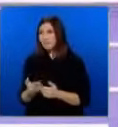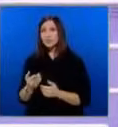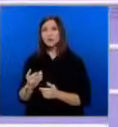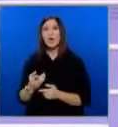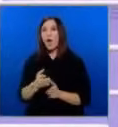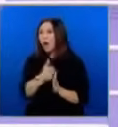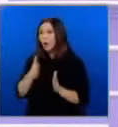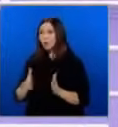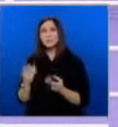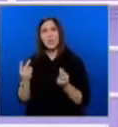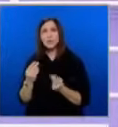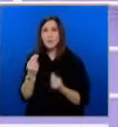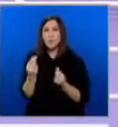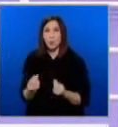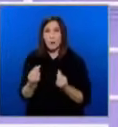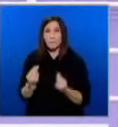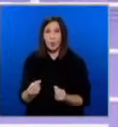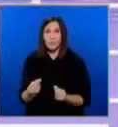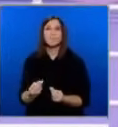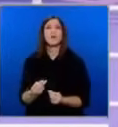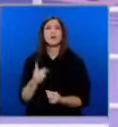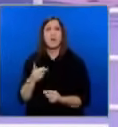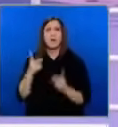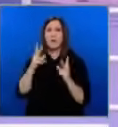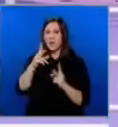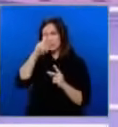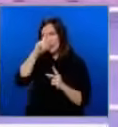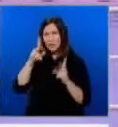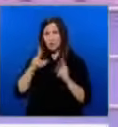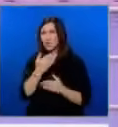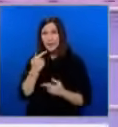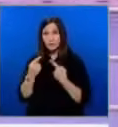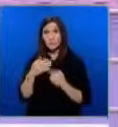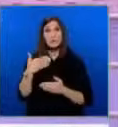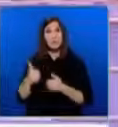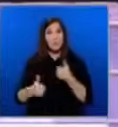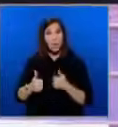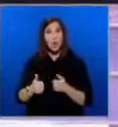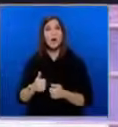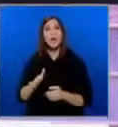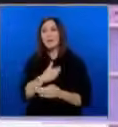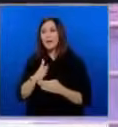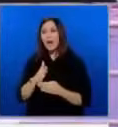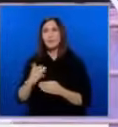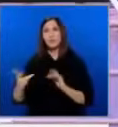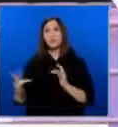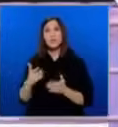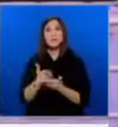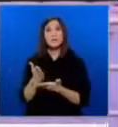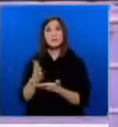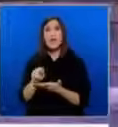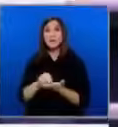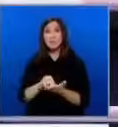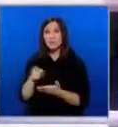и по-добре. От суеверие тя реши, че няма да говори след двубоя, ще говори чак след края на турнира. За сметка на това обаче ние разговаряхме с